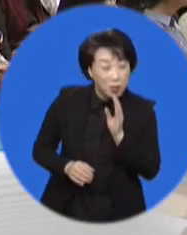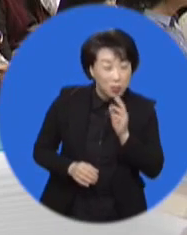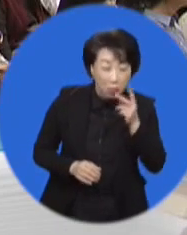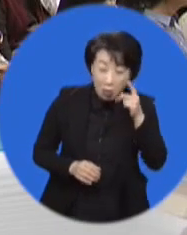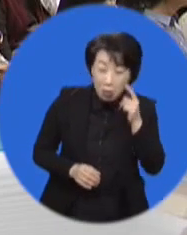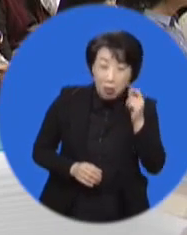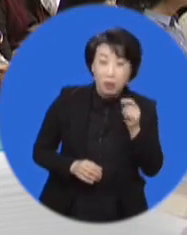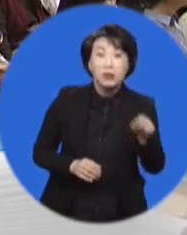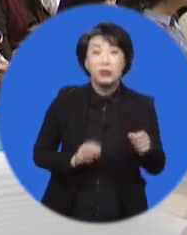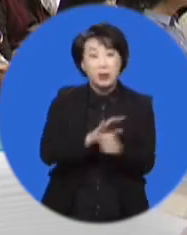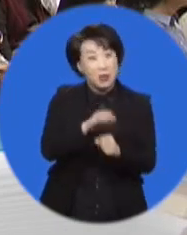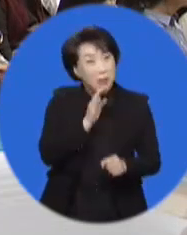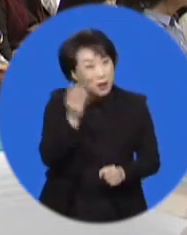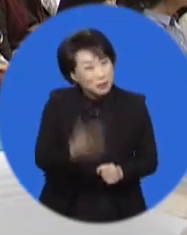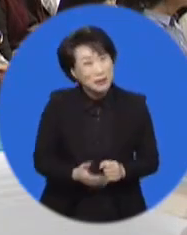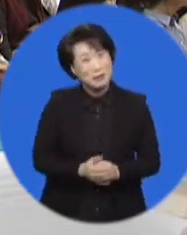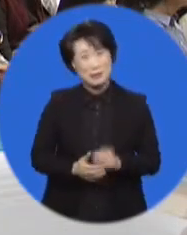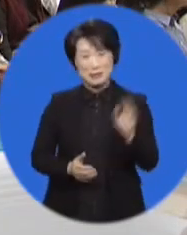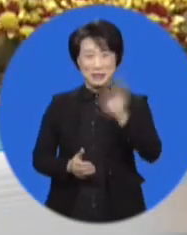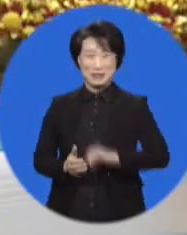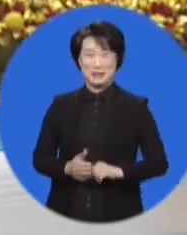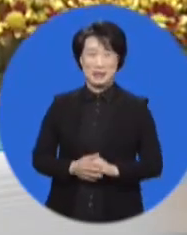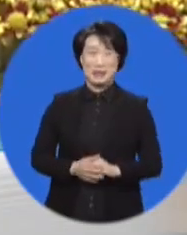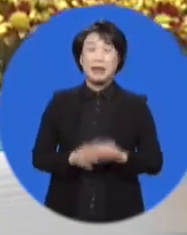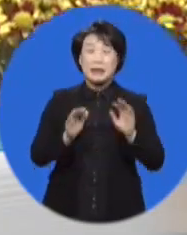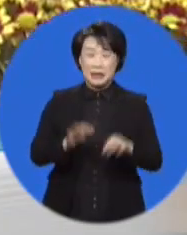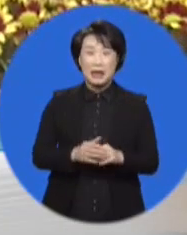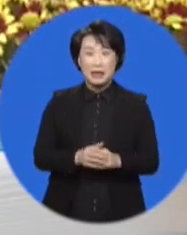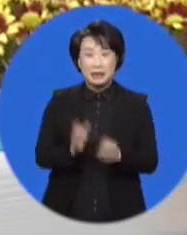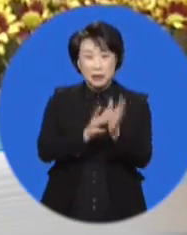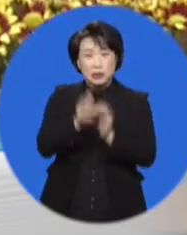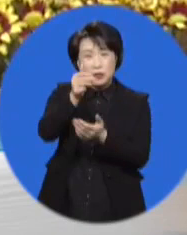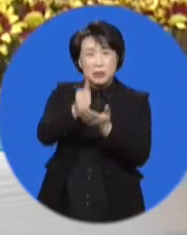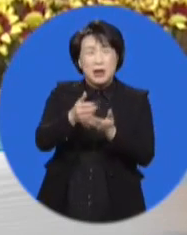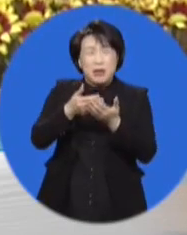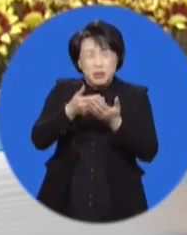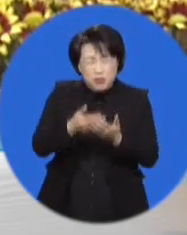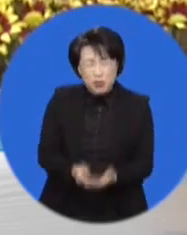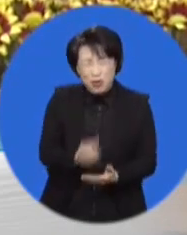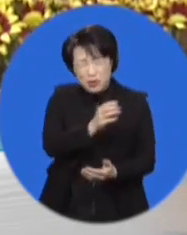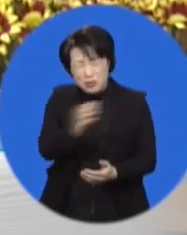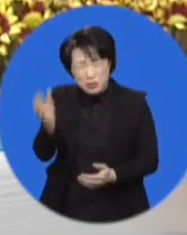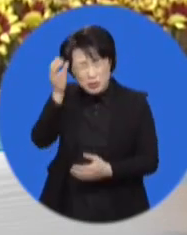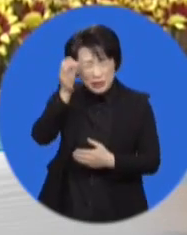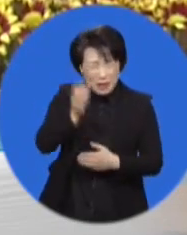말이요. 그렇잖아요. 무거운 그 십자가라고 할 때